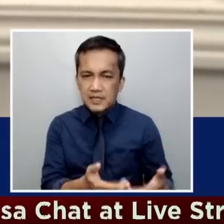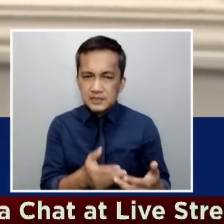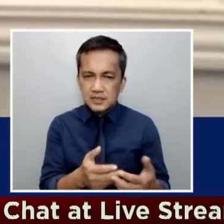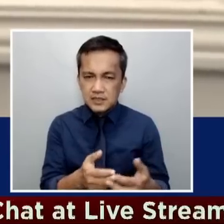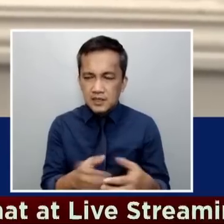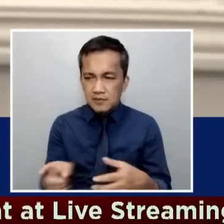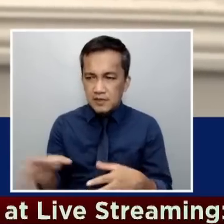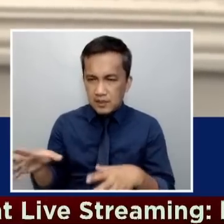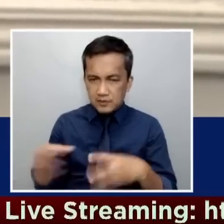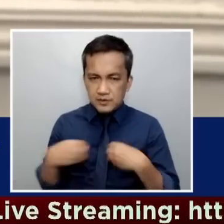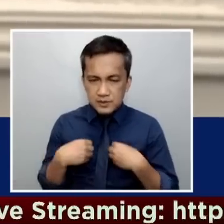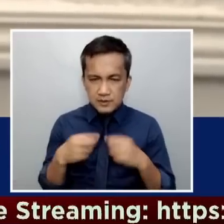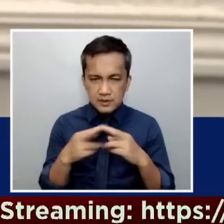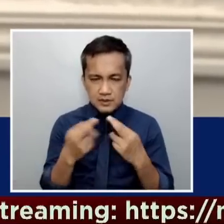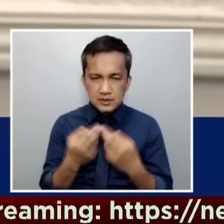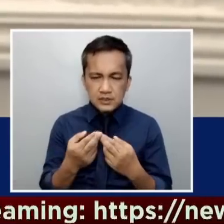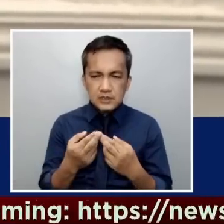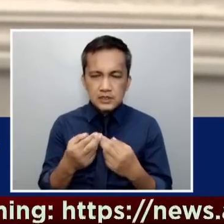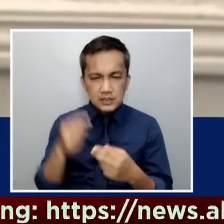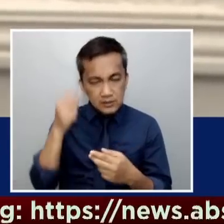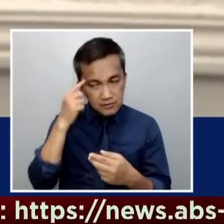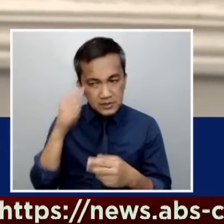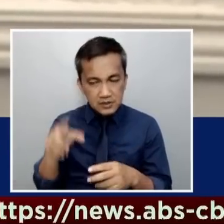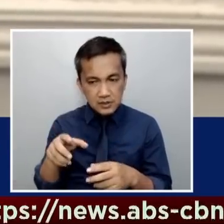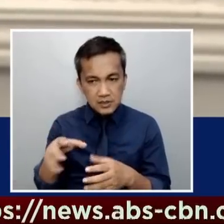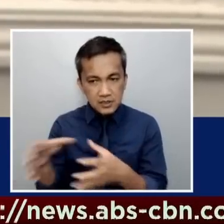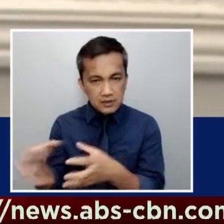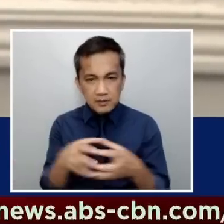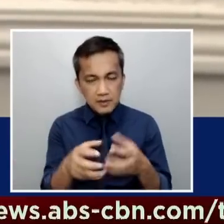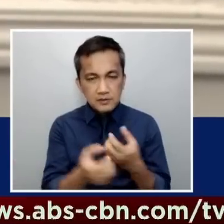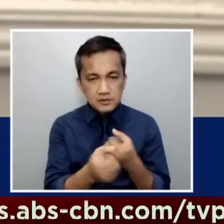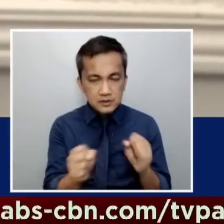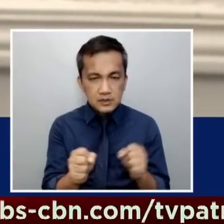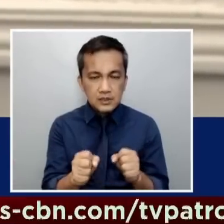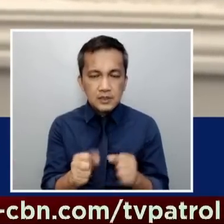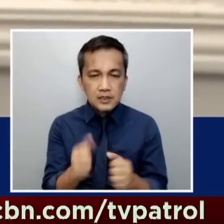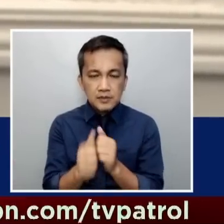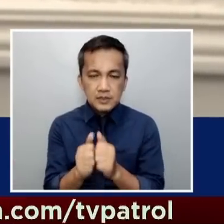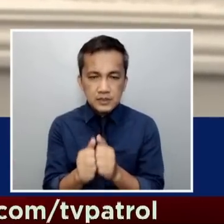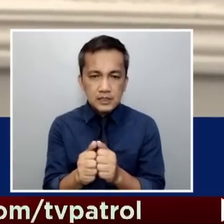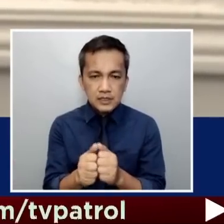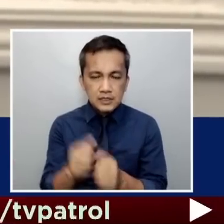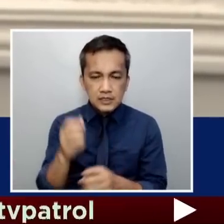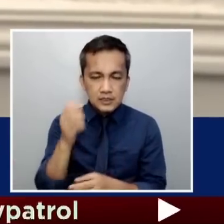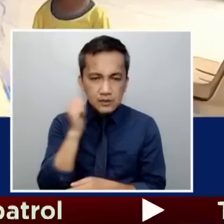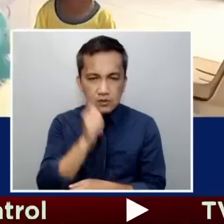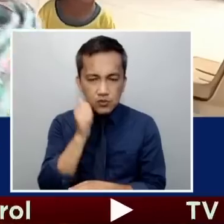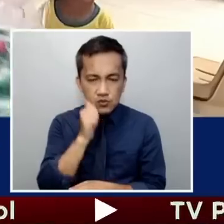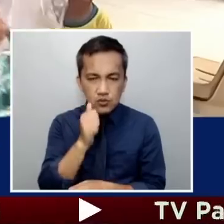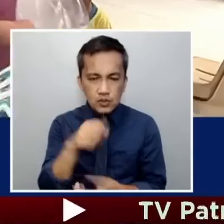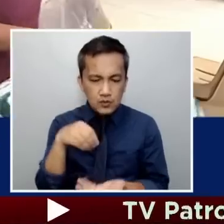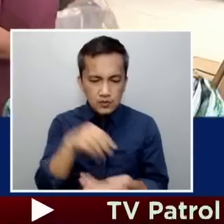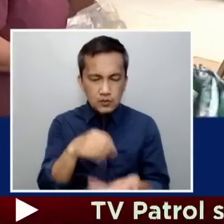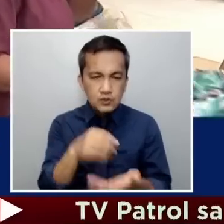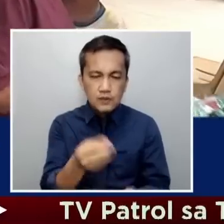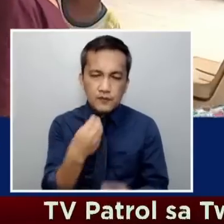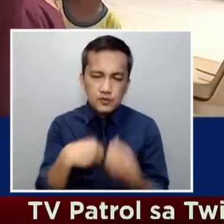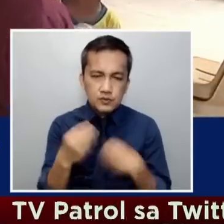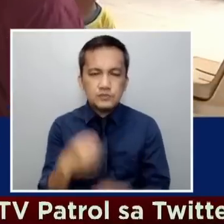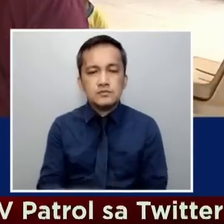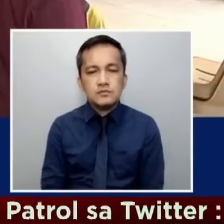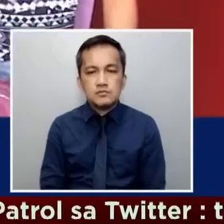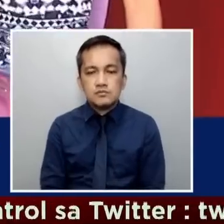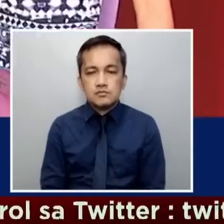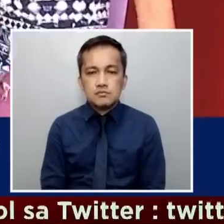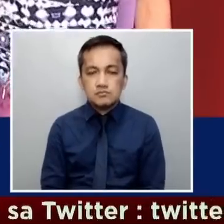still considered as evacuees. Meaning to say, meron pa rin silang daily rationing of food. Dagdag ng gobernador,